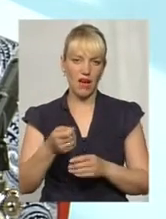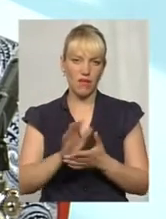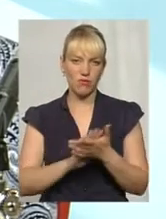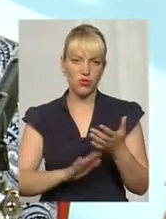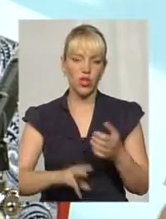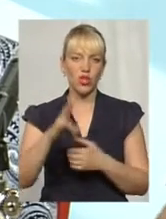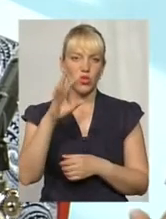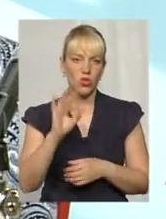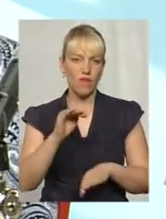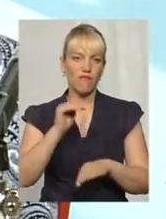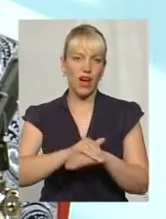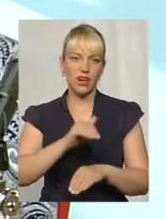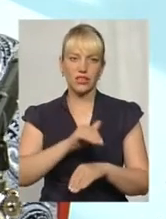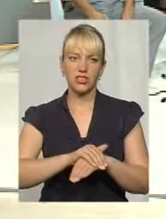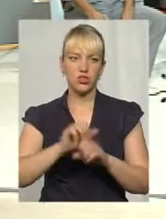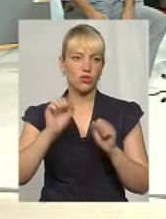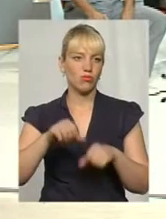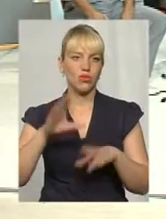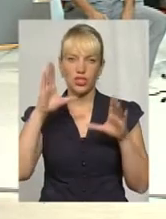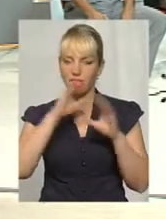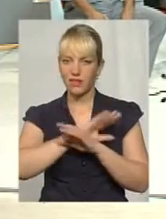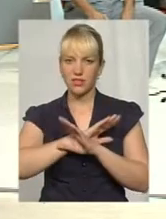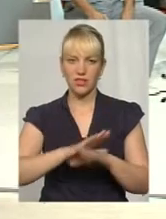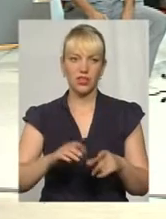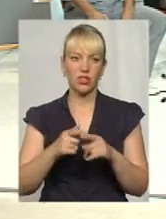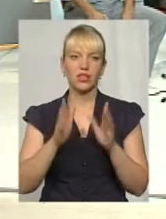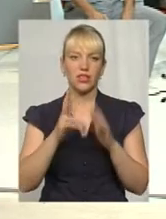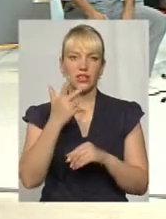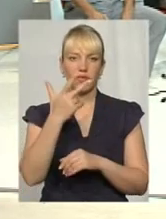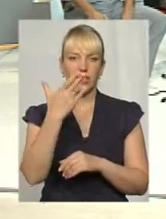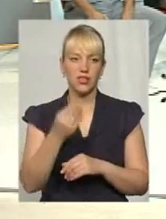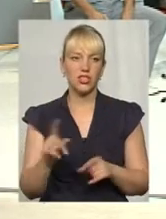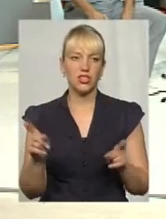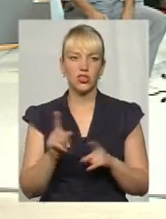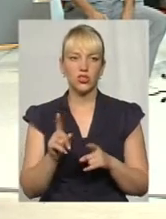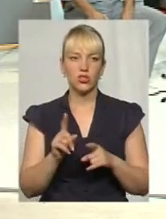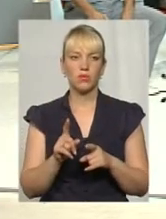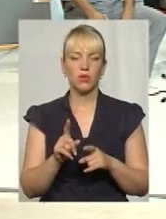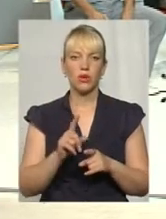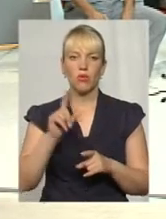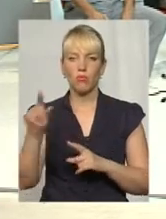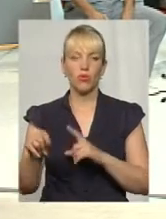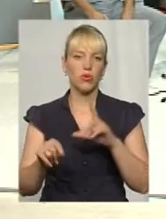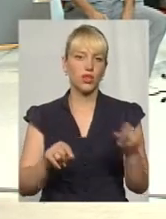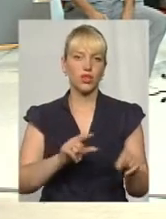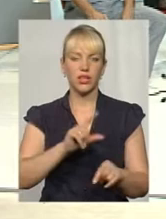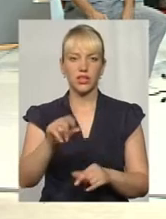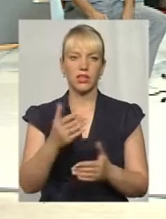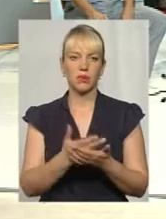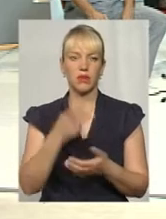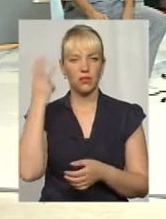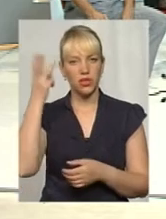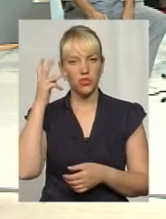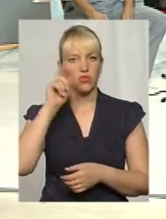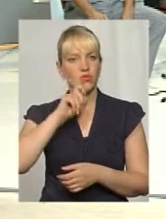але він просто фактично може лише не встигнути. Тобто 3 дні на те, аби проїхати, скажімо, там